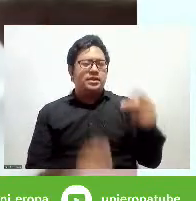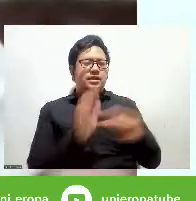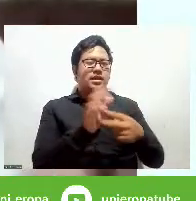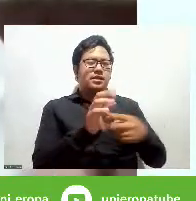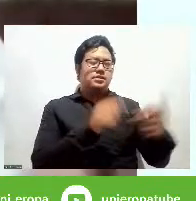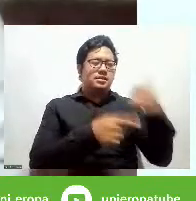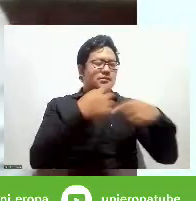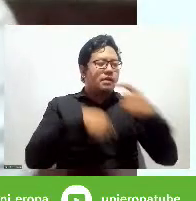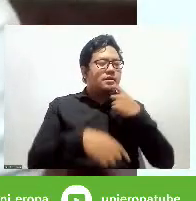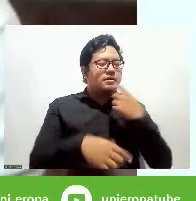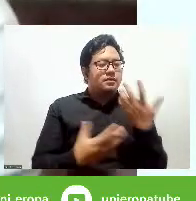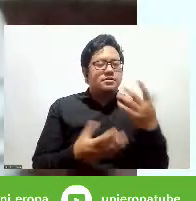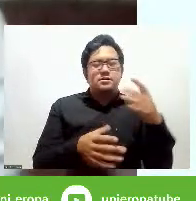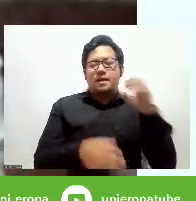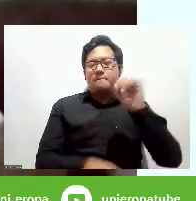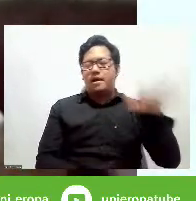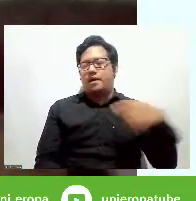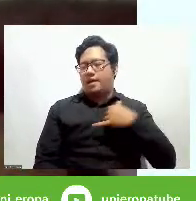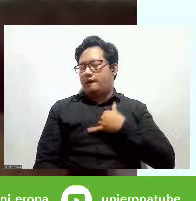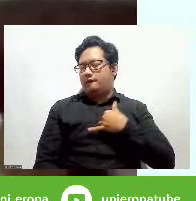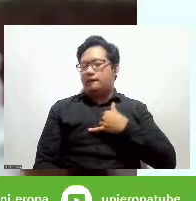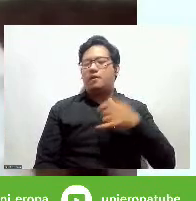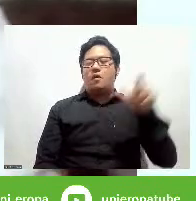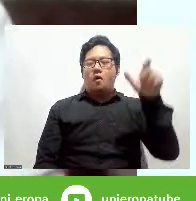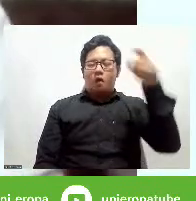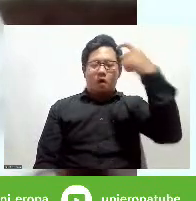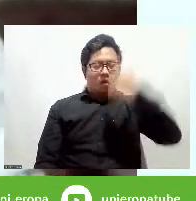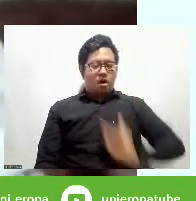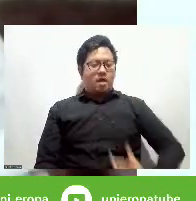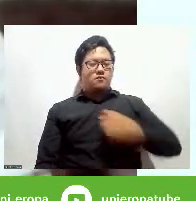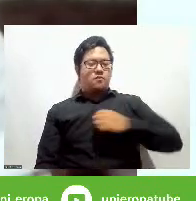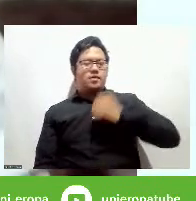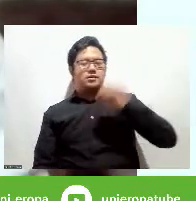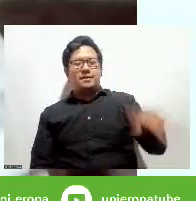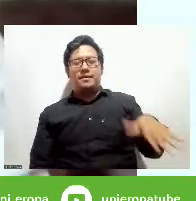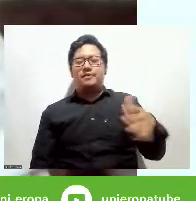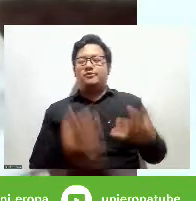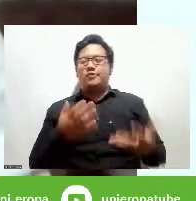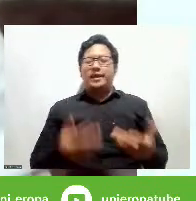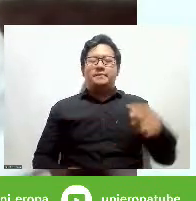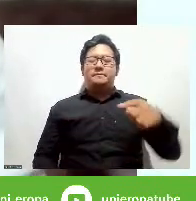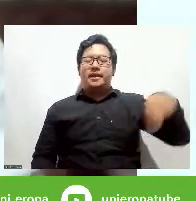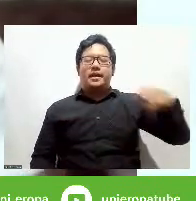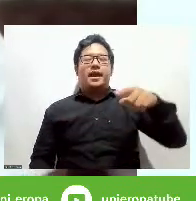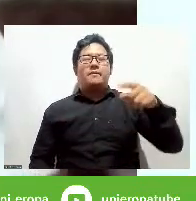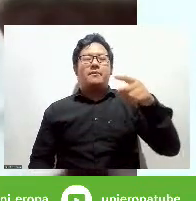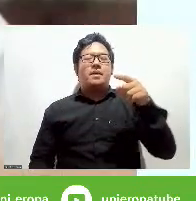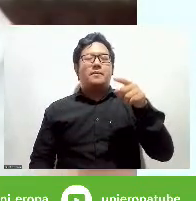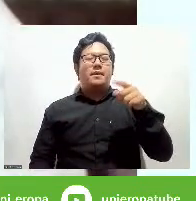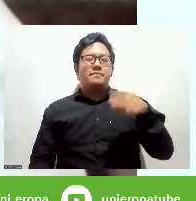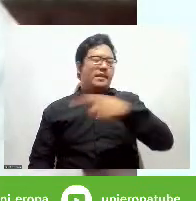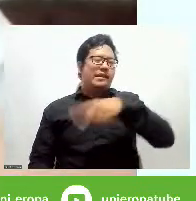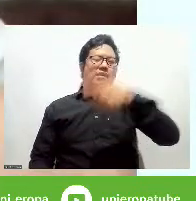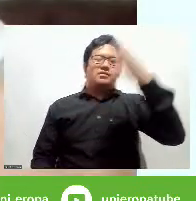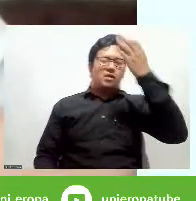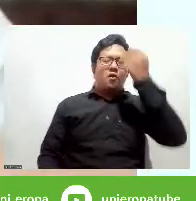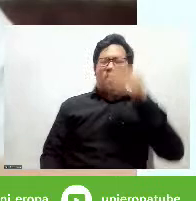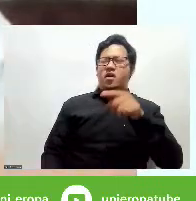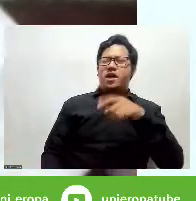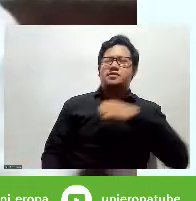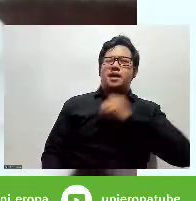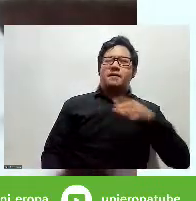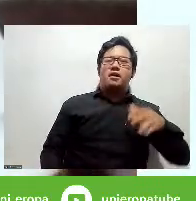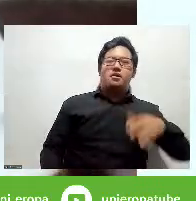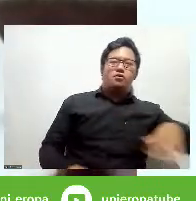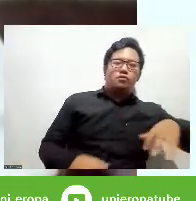yakin pot sampah pun juga itu paling tidak Mereka punya pengetahuan luas sampai ini akan masuk laut wap segitu akan akan